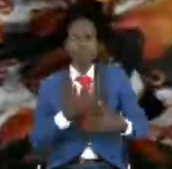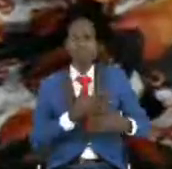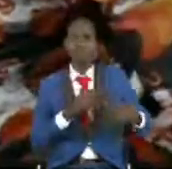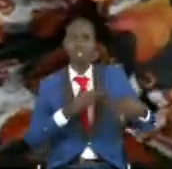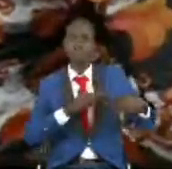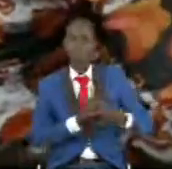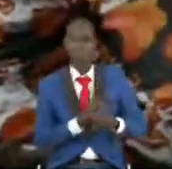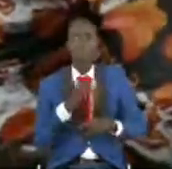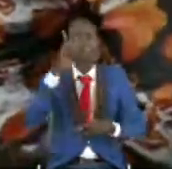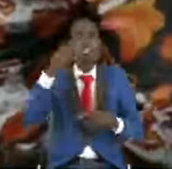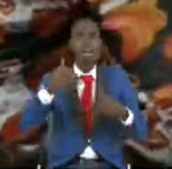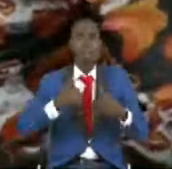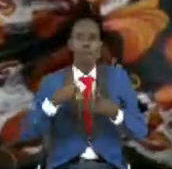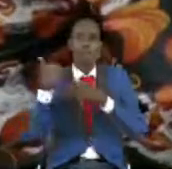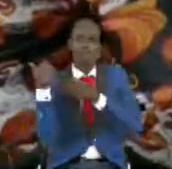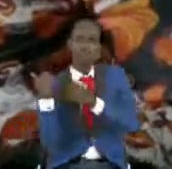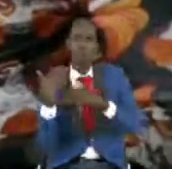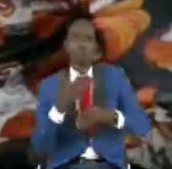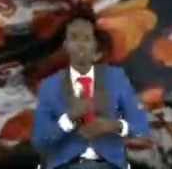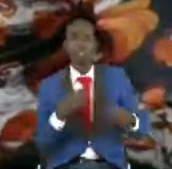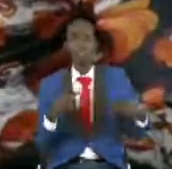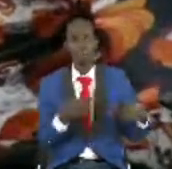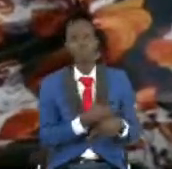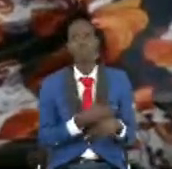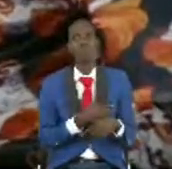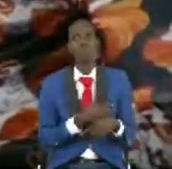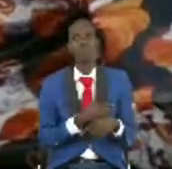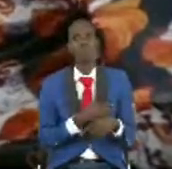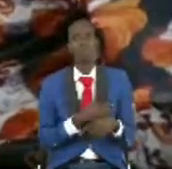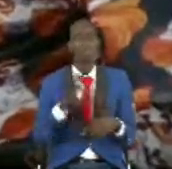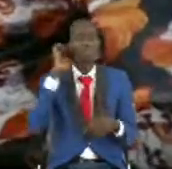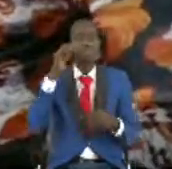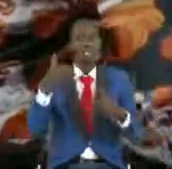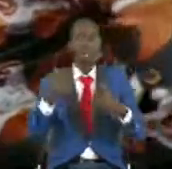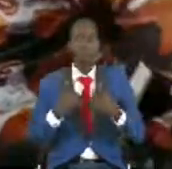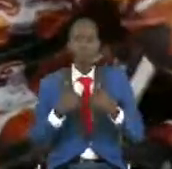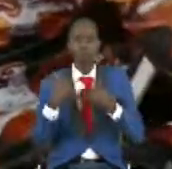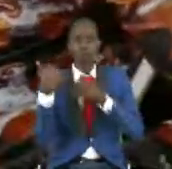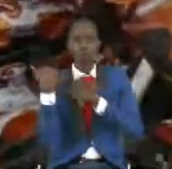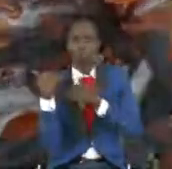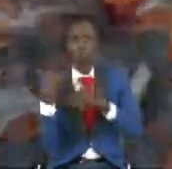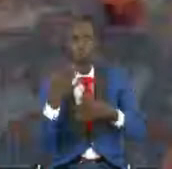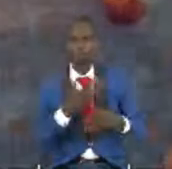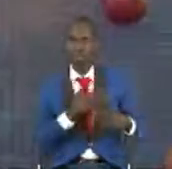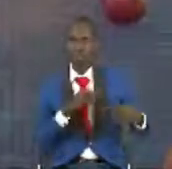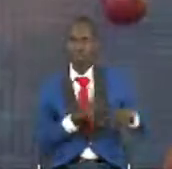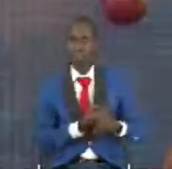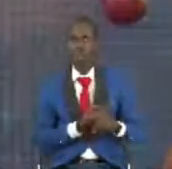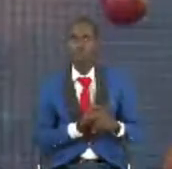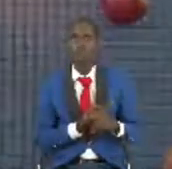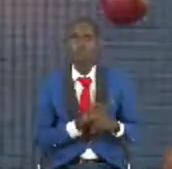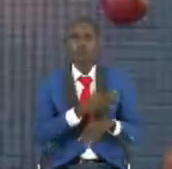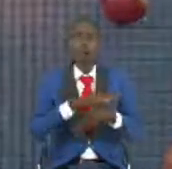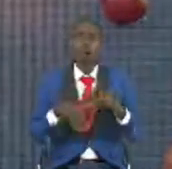encore? Ce sont mes souffrances qu'il a portées. Dis-le. Ce sont mes souffrances qu'il a portées. Tous